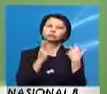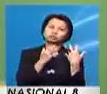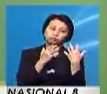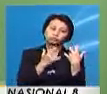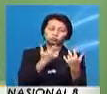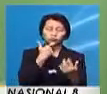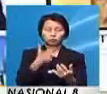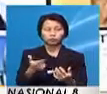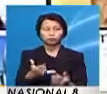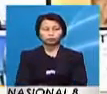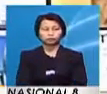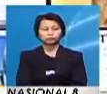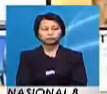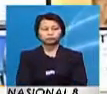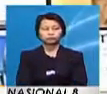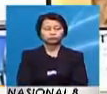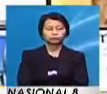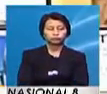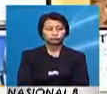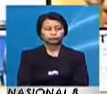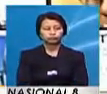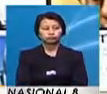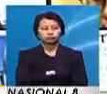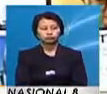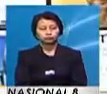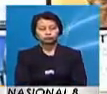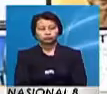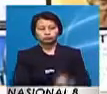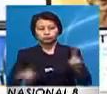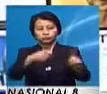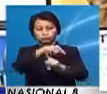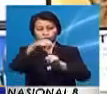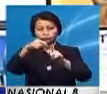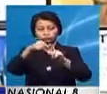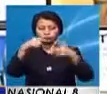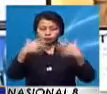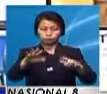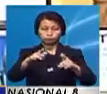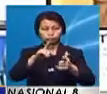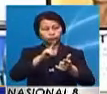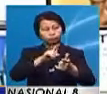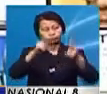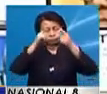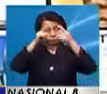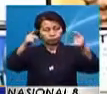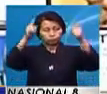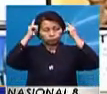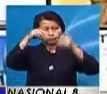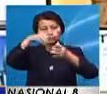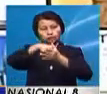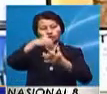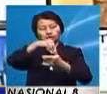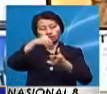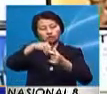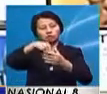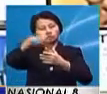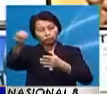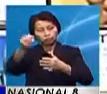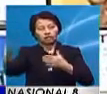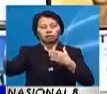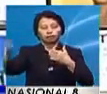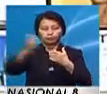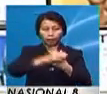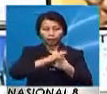lama. Sistemnya ialah bila dia graduate, bila dia daripada graduation sama ada dalam negeri atau luar negara, dia balik, dia